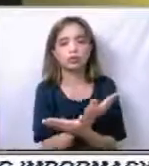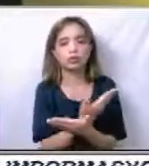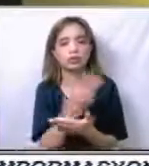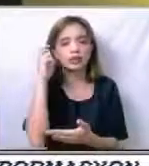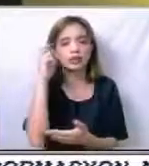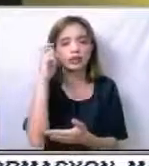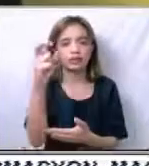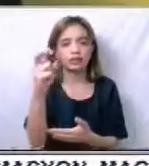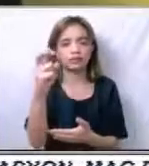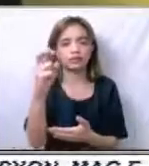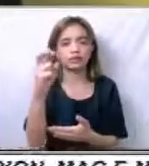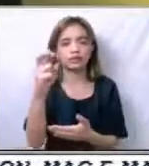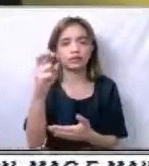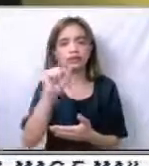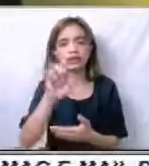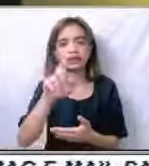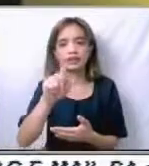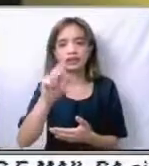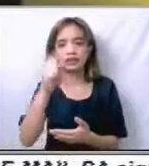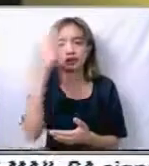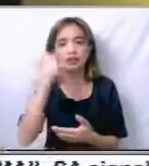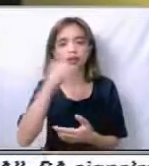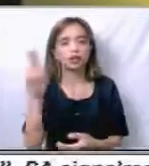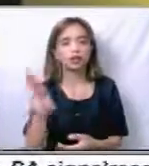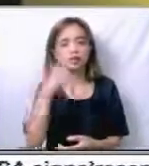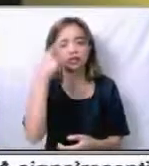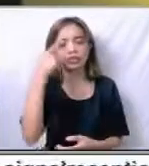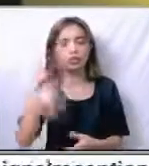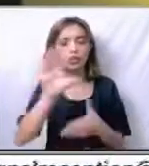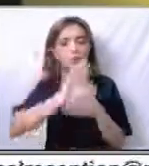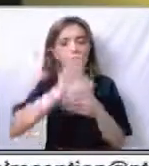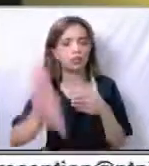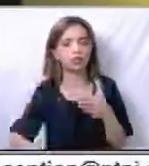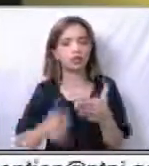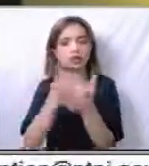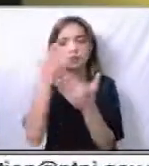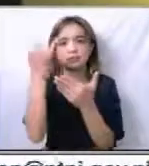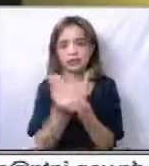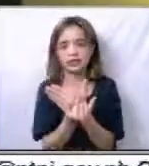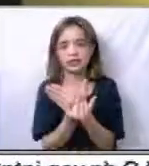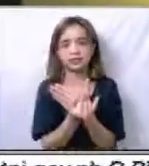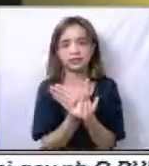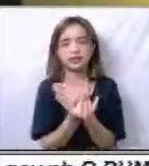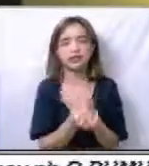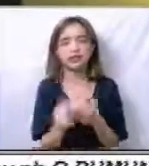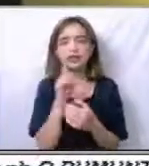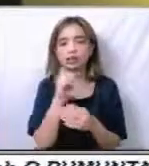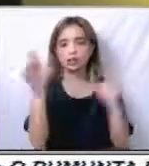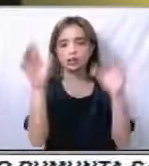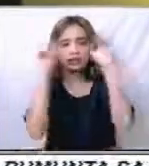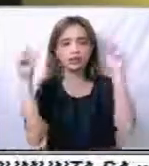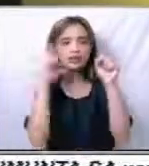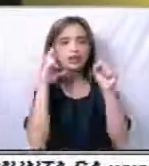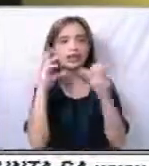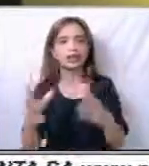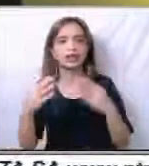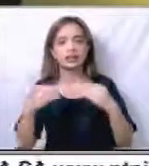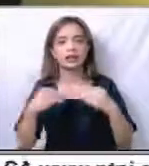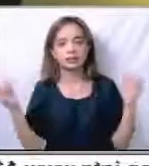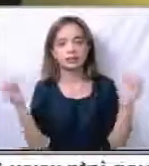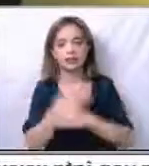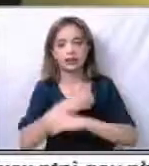gagamitin para sa pagkumpleto ng MRT-7 project sa Batala. Balugod namang tinanggap ni Pangulong Duterte sa Malacanang